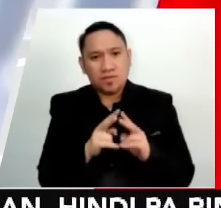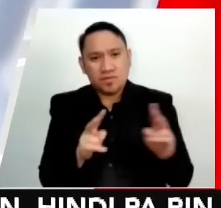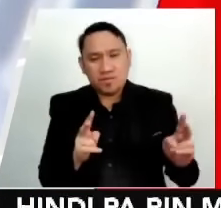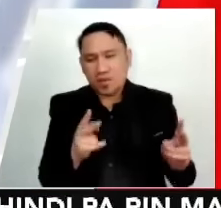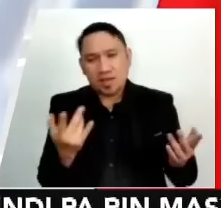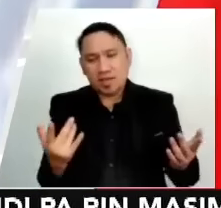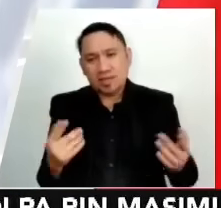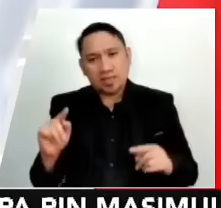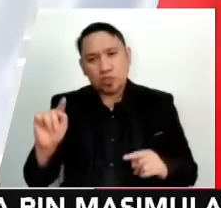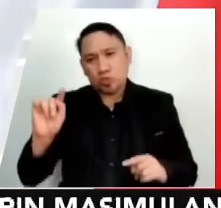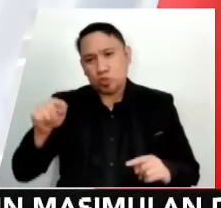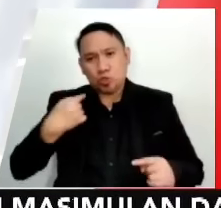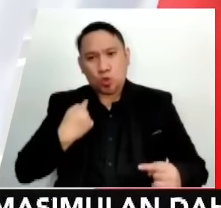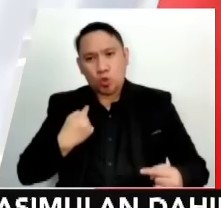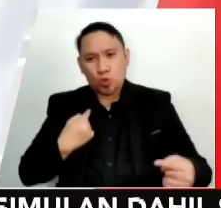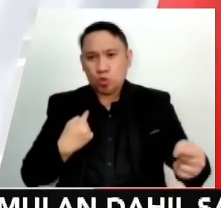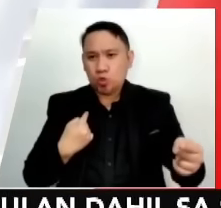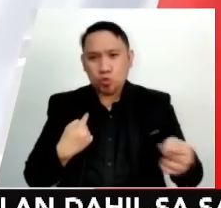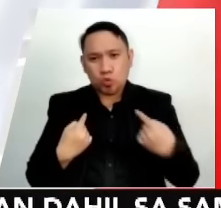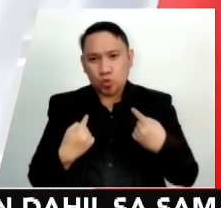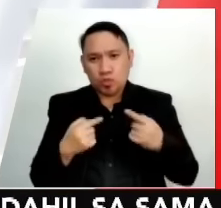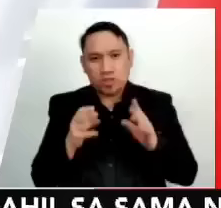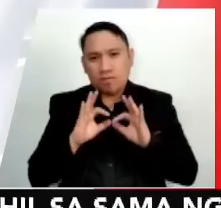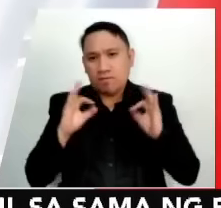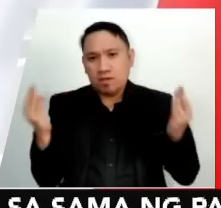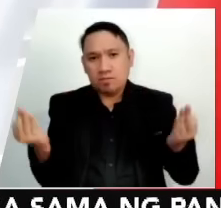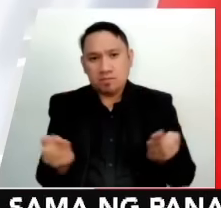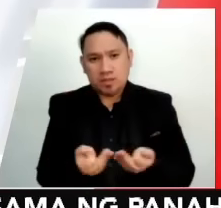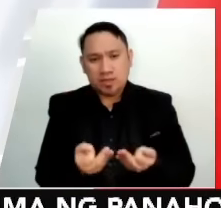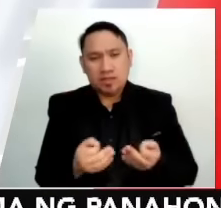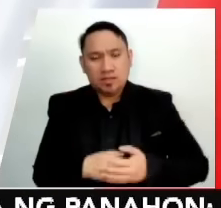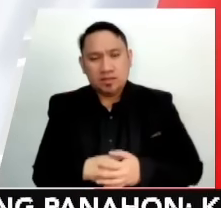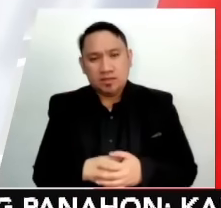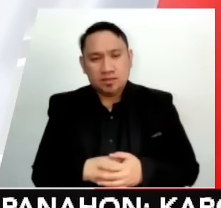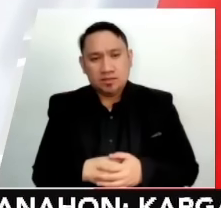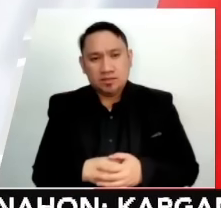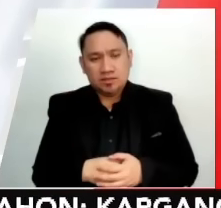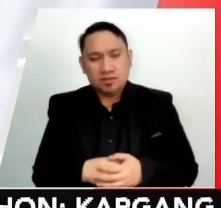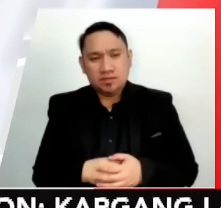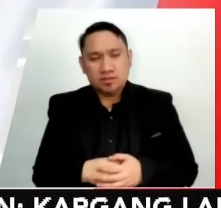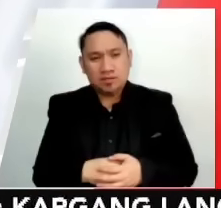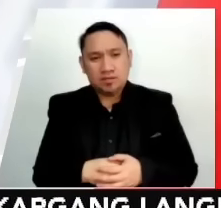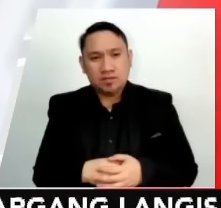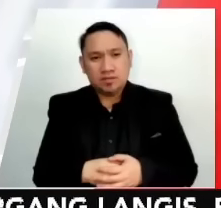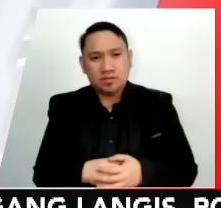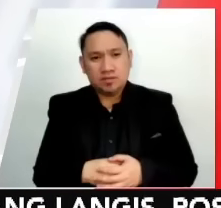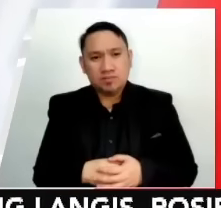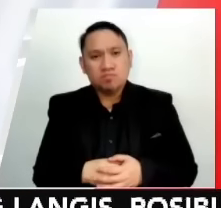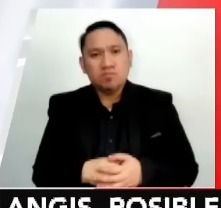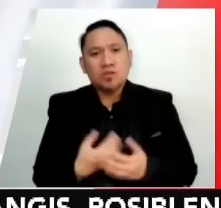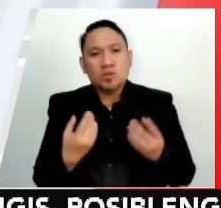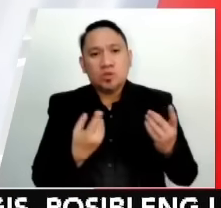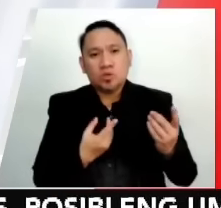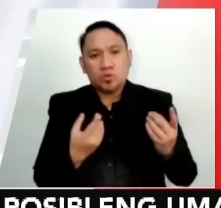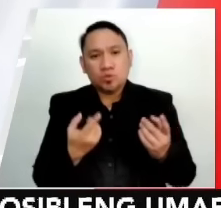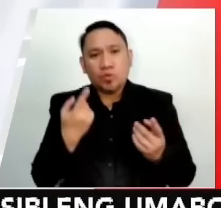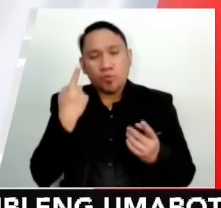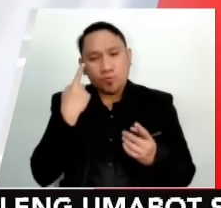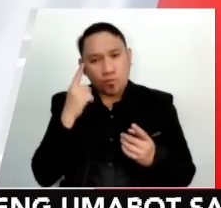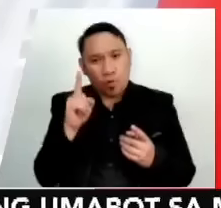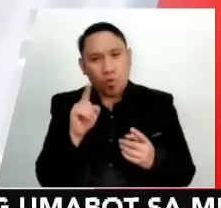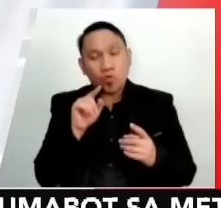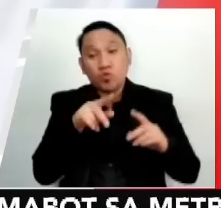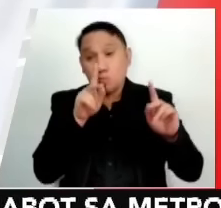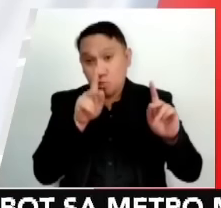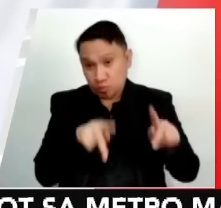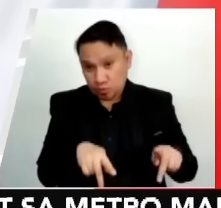We are not the only people who feel that something was done to a person who